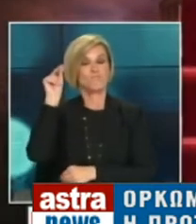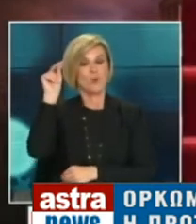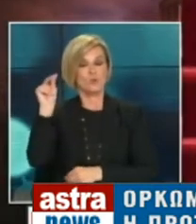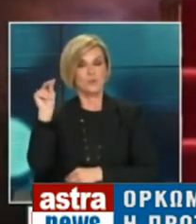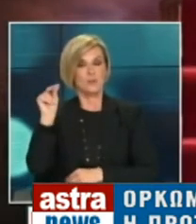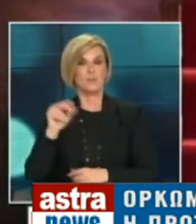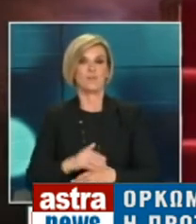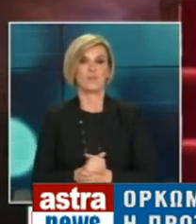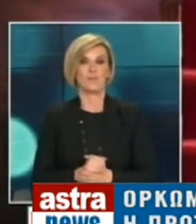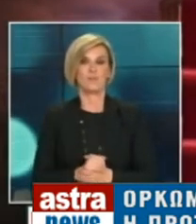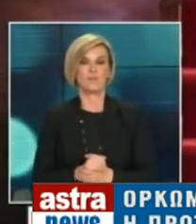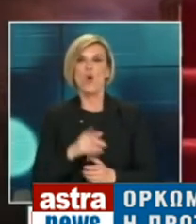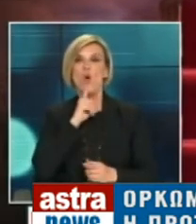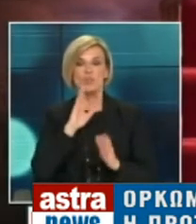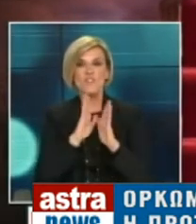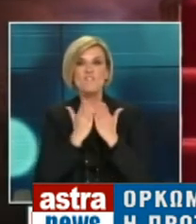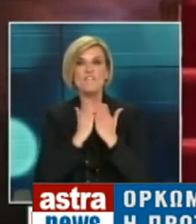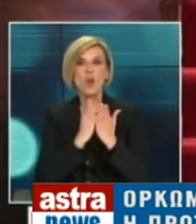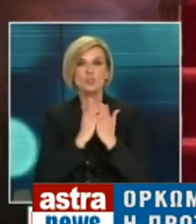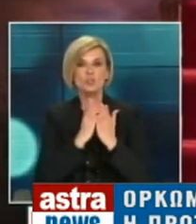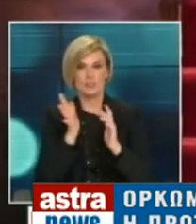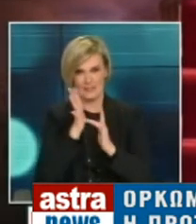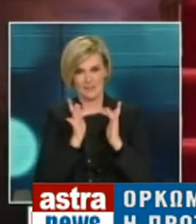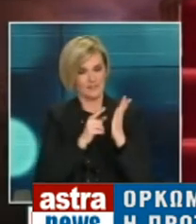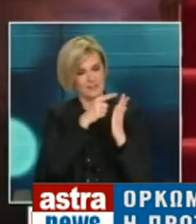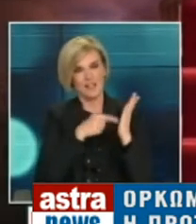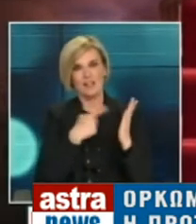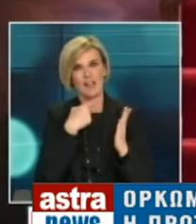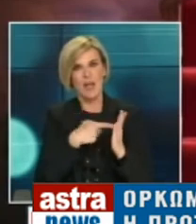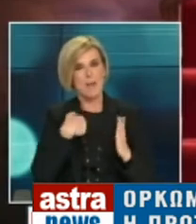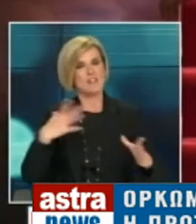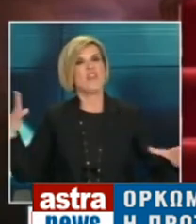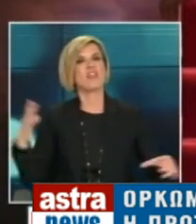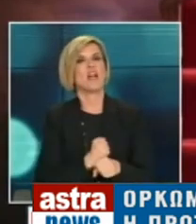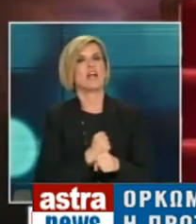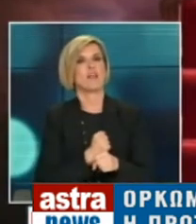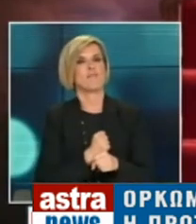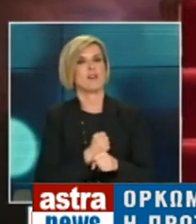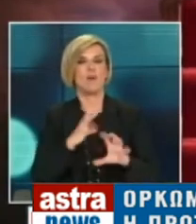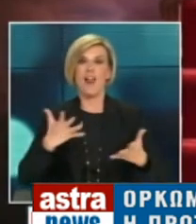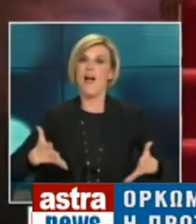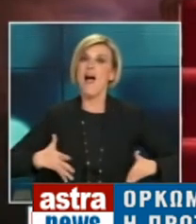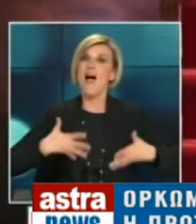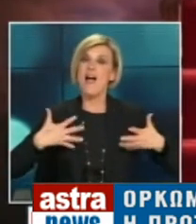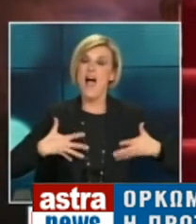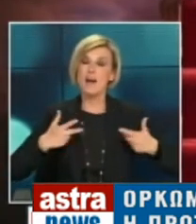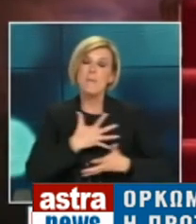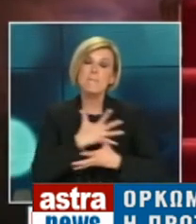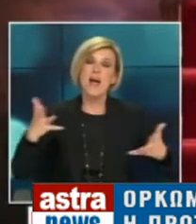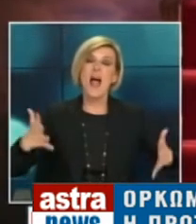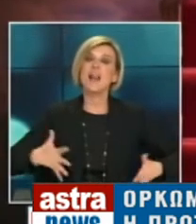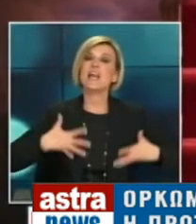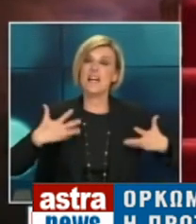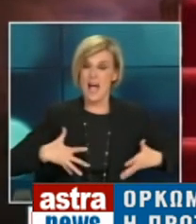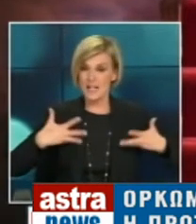εξής. Όπως λέει και η Βίβλος, εμείς θα τα καταφέρουμε, αλλά η χαρά, η μεγαλύτερη χαρά, το